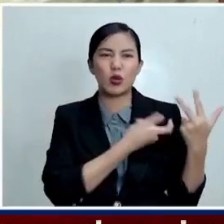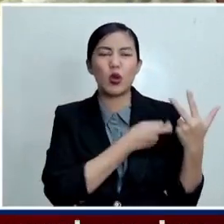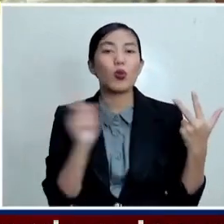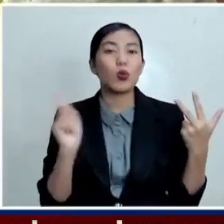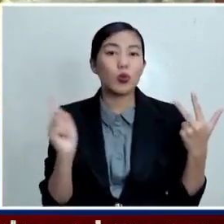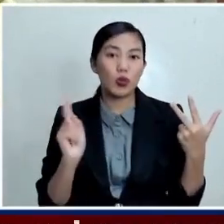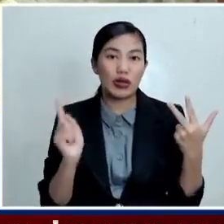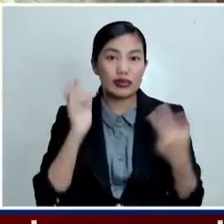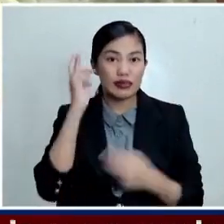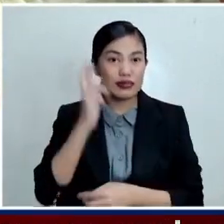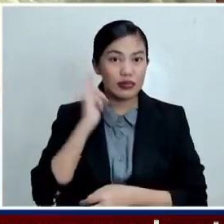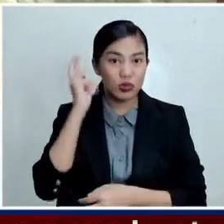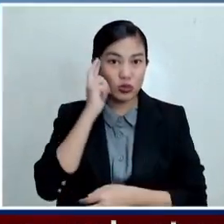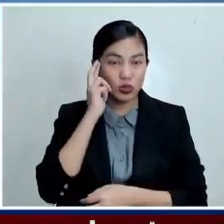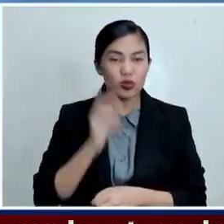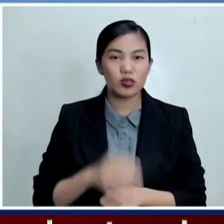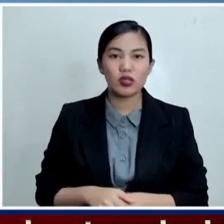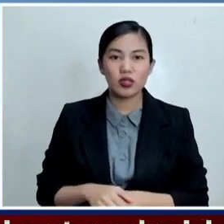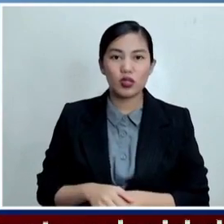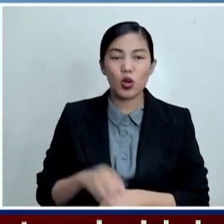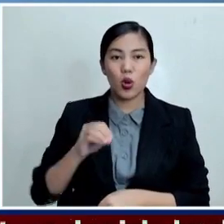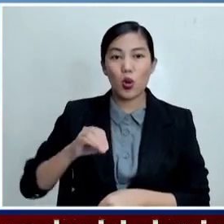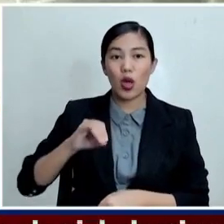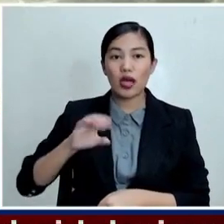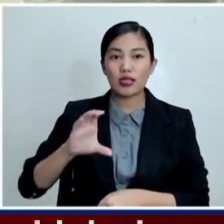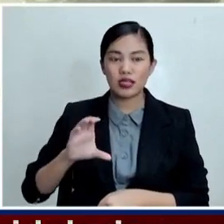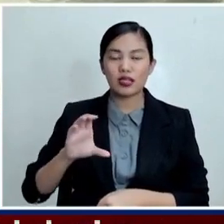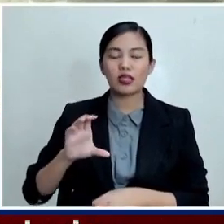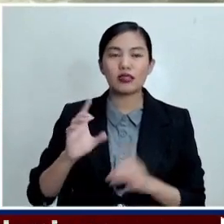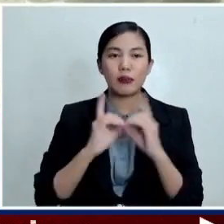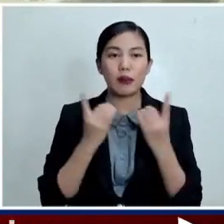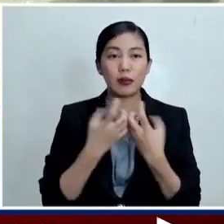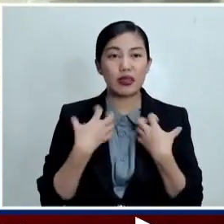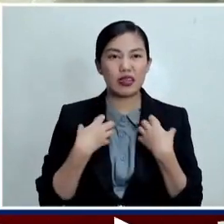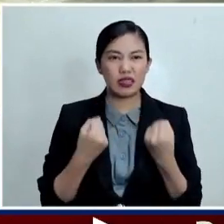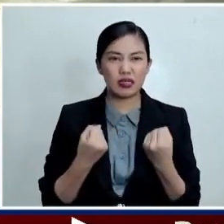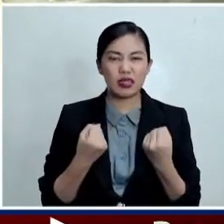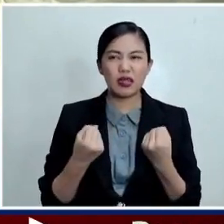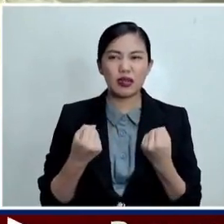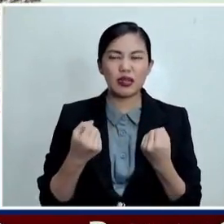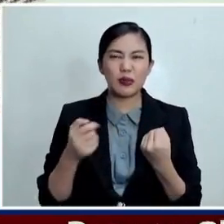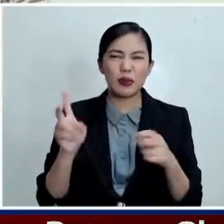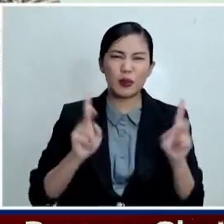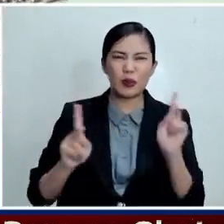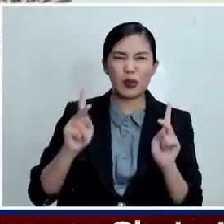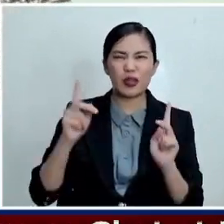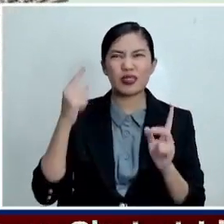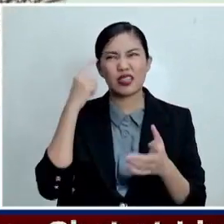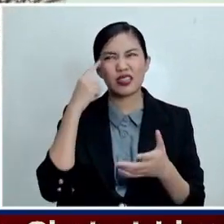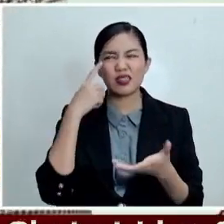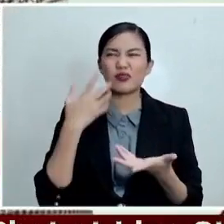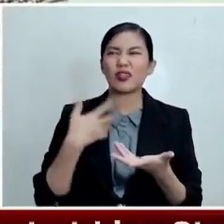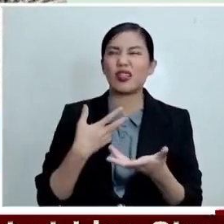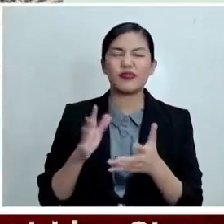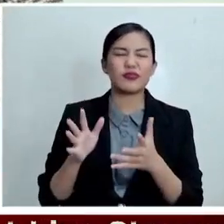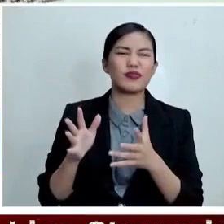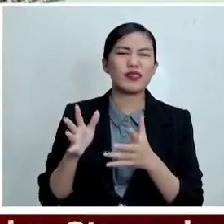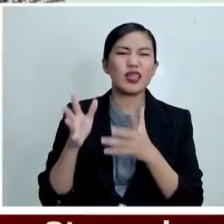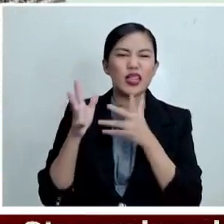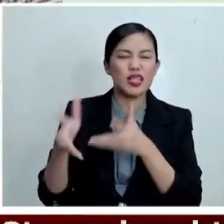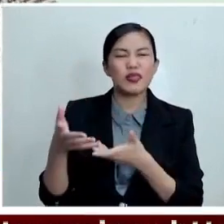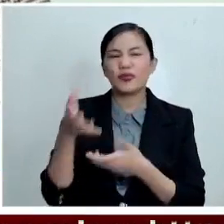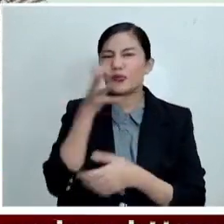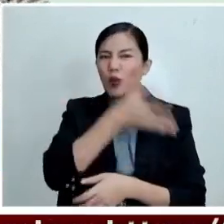Officer in Charge Maria Rosario Vergere, pagod na marahil ang tao sa COVID. Just like in any part of the world, people